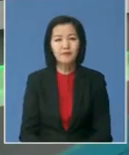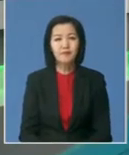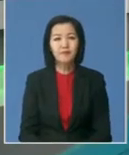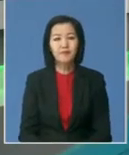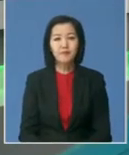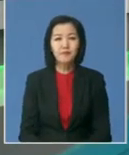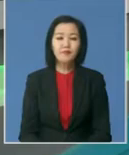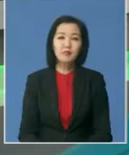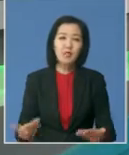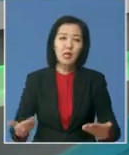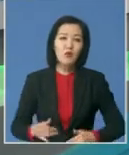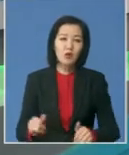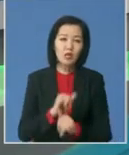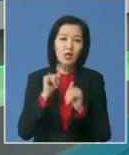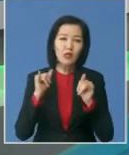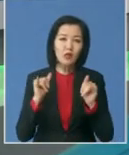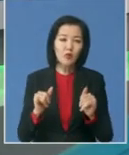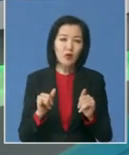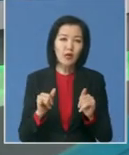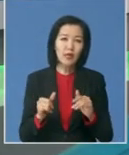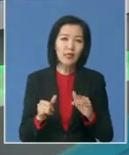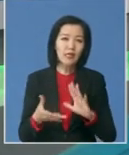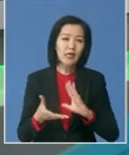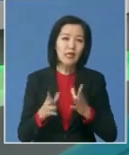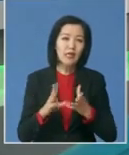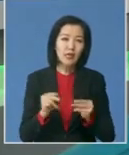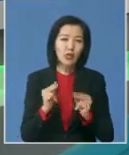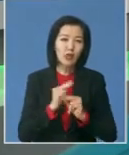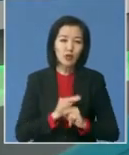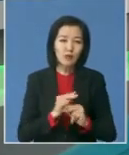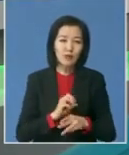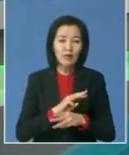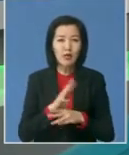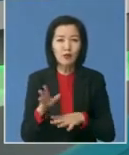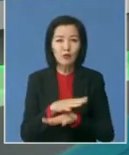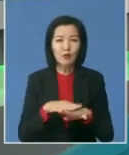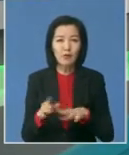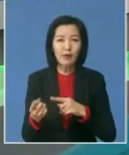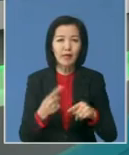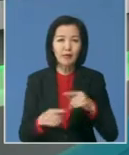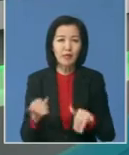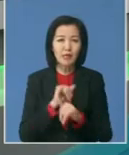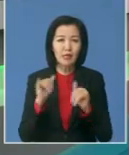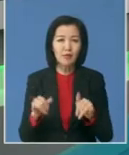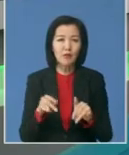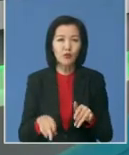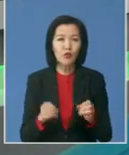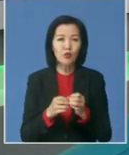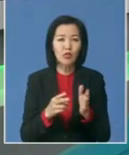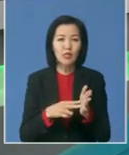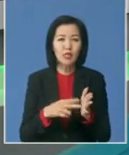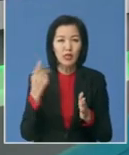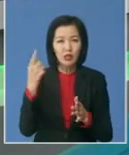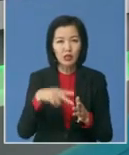Ел әлеуетін арттыруға арналған нәтижелі жұмыспен қамтуды және жаппай кәсіпкерлікті дамытудың 2017-2020 жылдарға